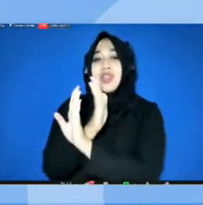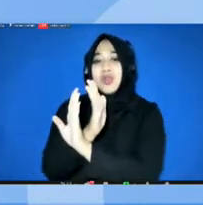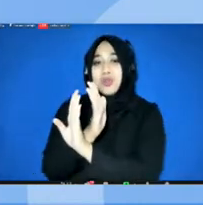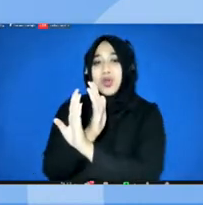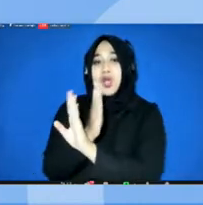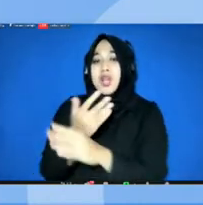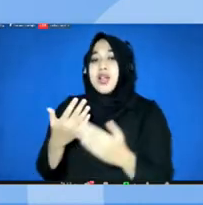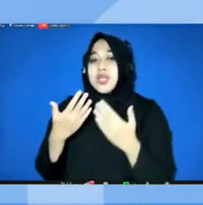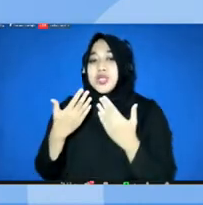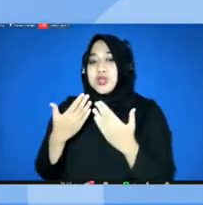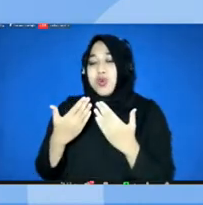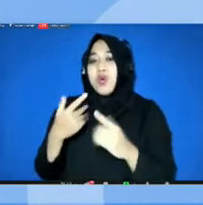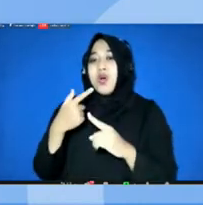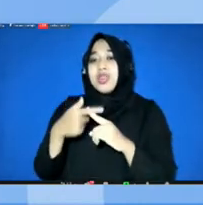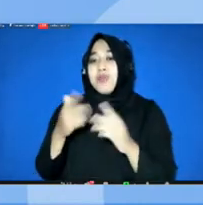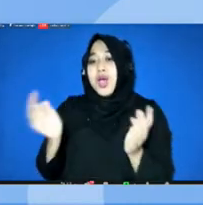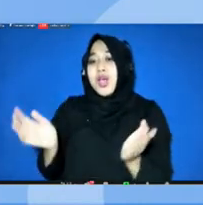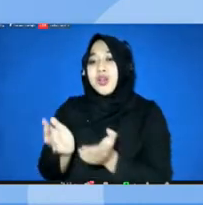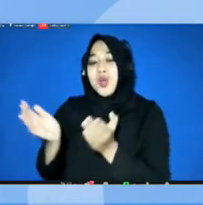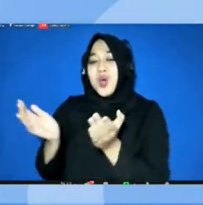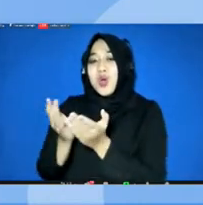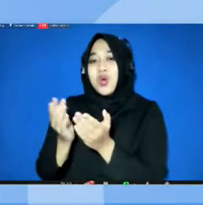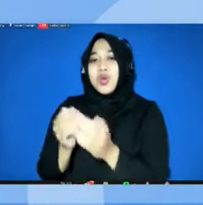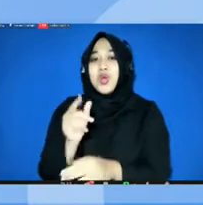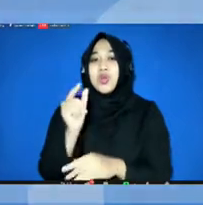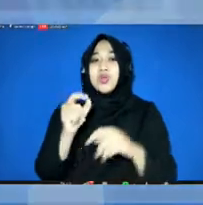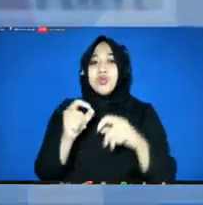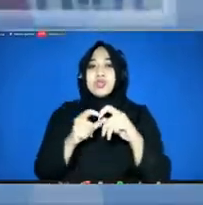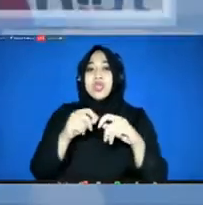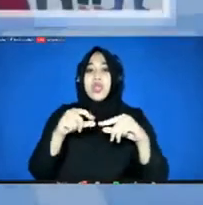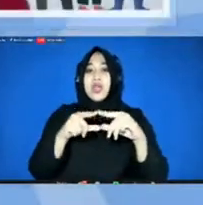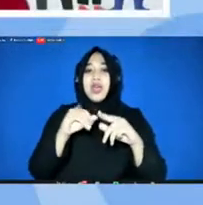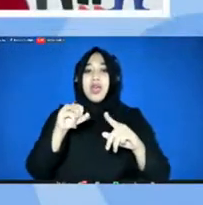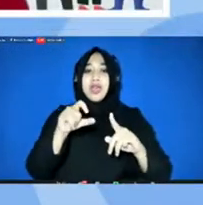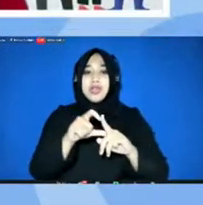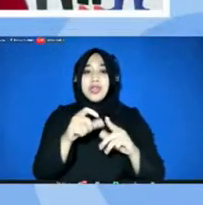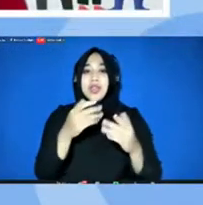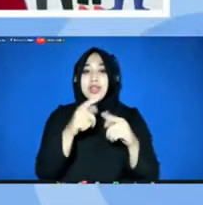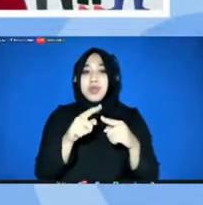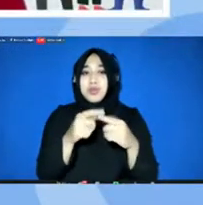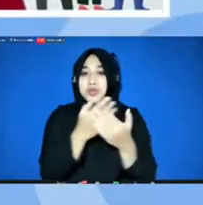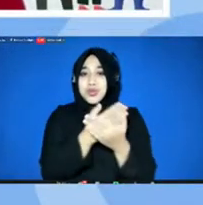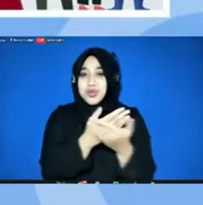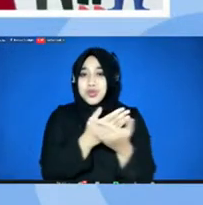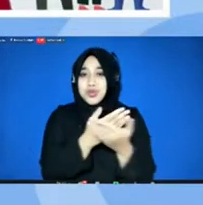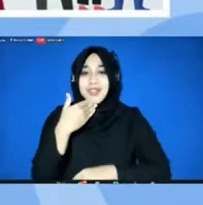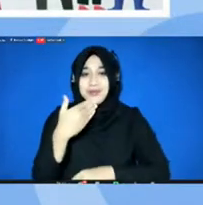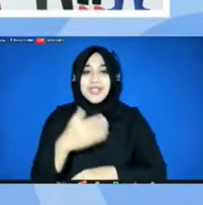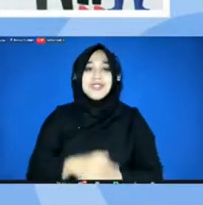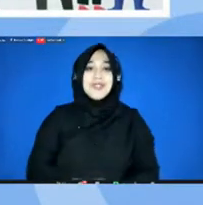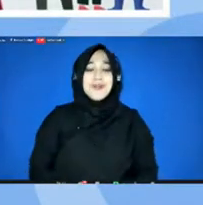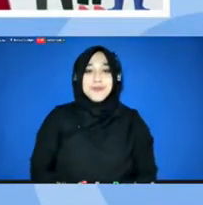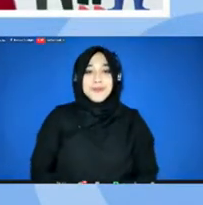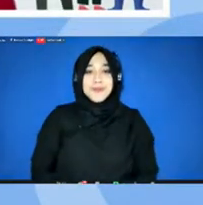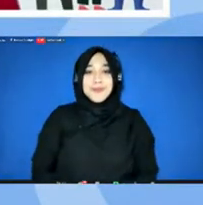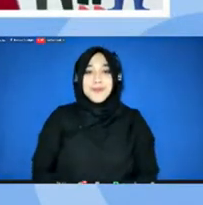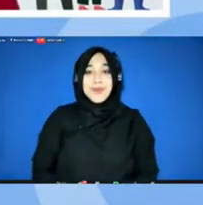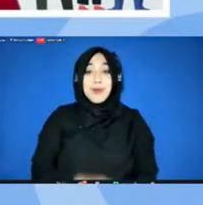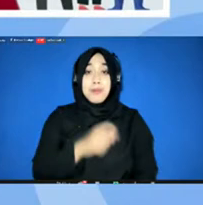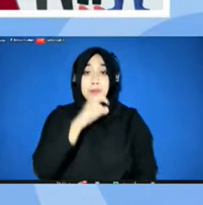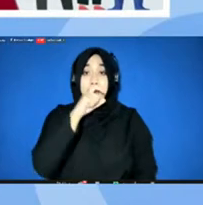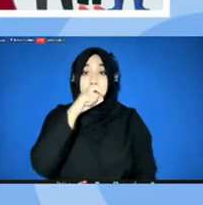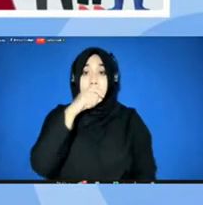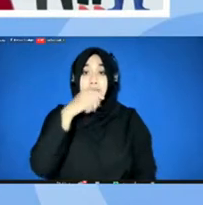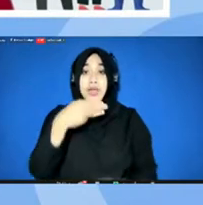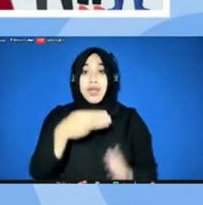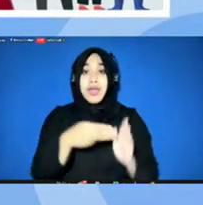bisa semakin didorong nih dari USAID, dari East Foundation, dan semuanya. Terima kasih. Ya, Pak Emil, luar biasa